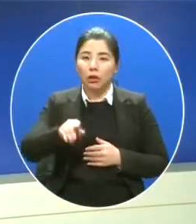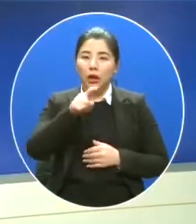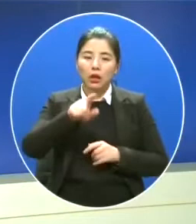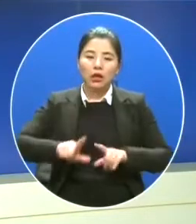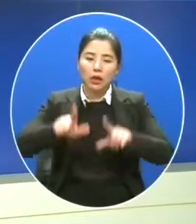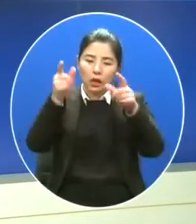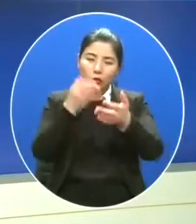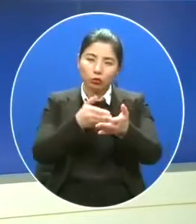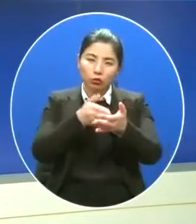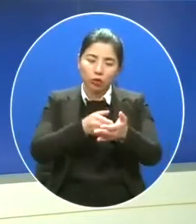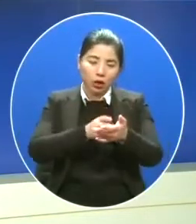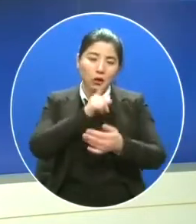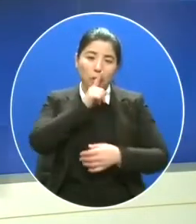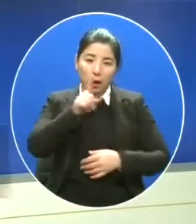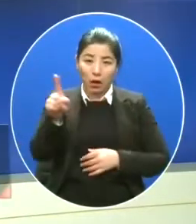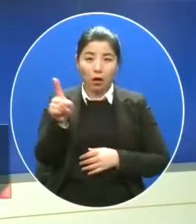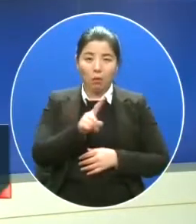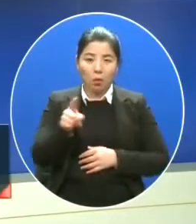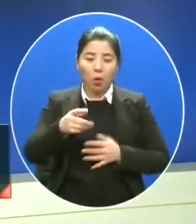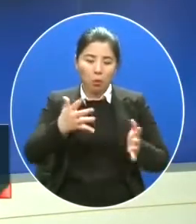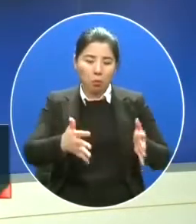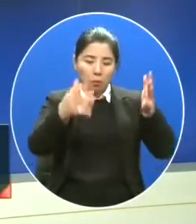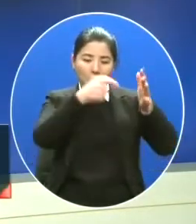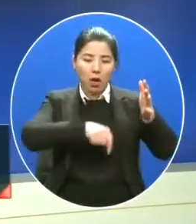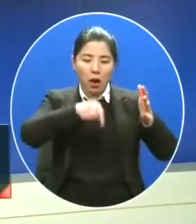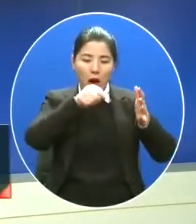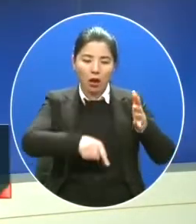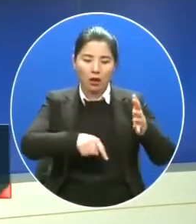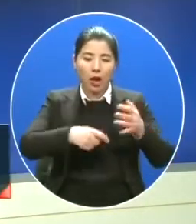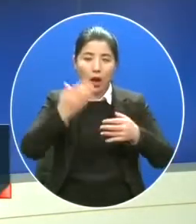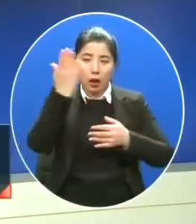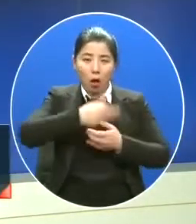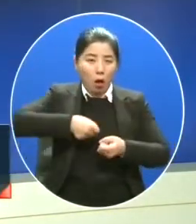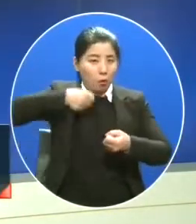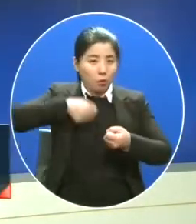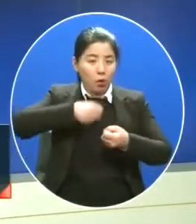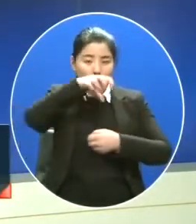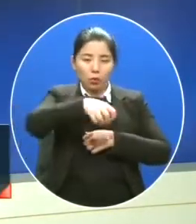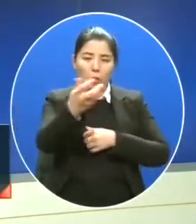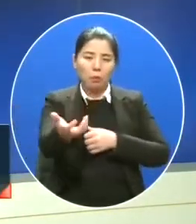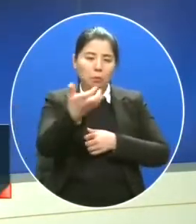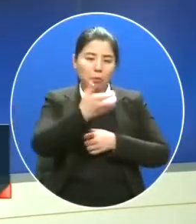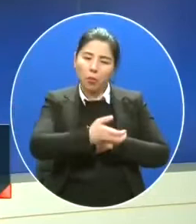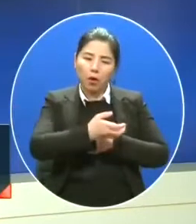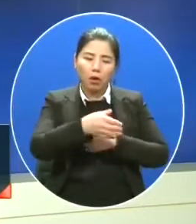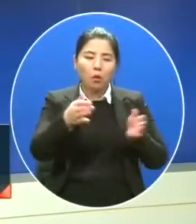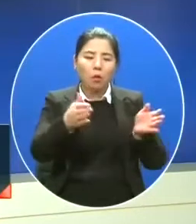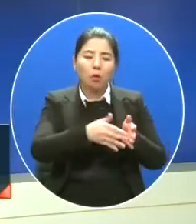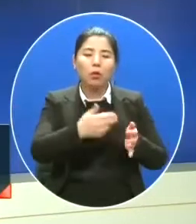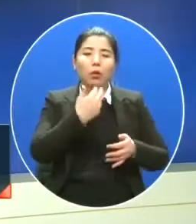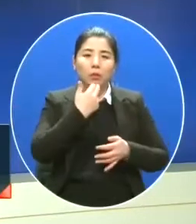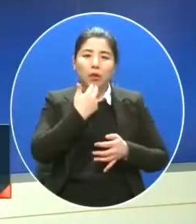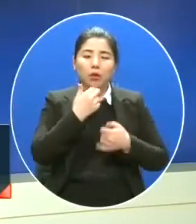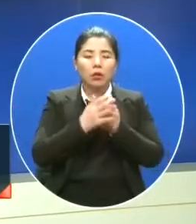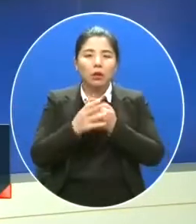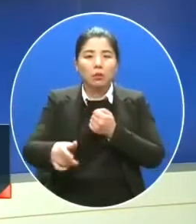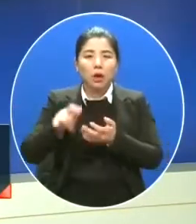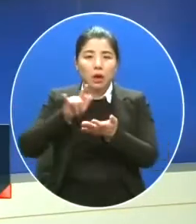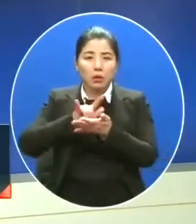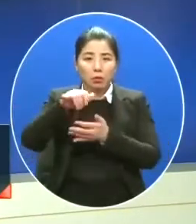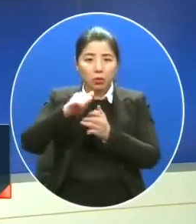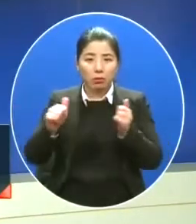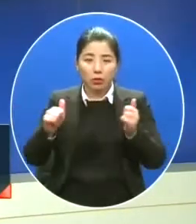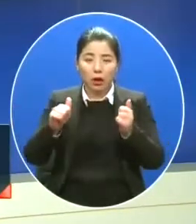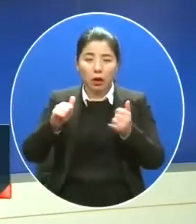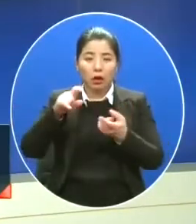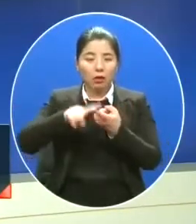다만 이날 뉴스에서 지적한 것은 여객청사 내에 검역소 사무실이 들어올 공간이 없다는 것이지 입국자에 대한